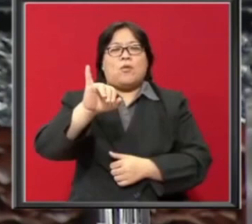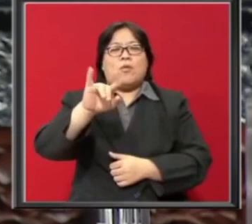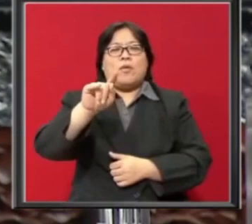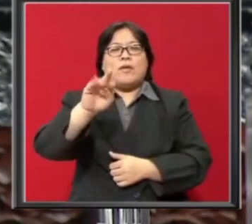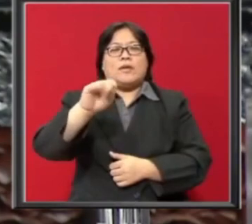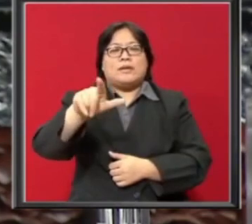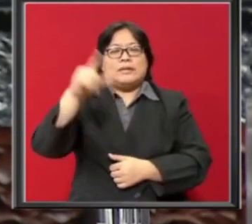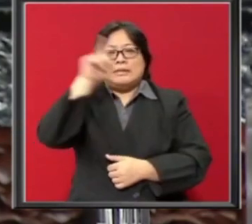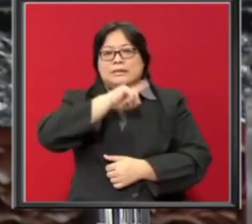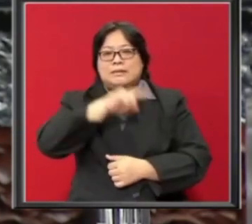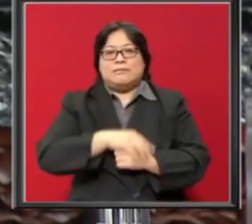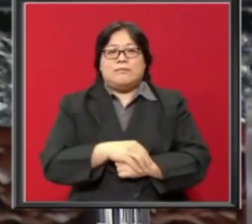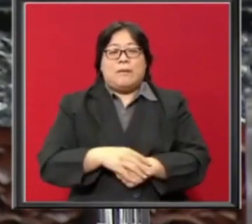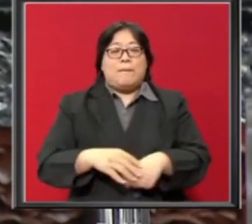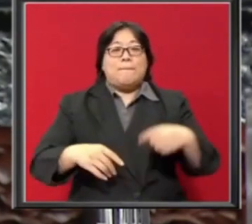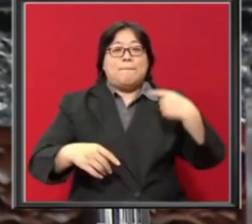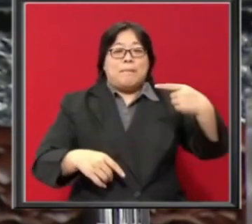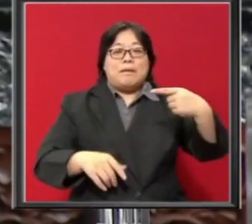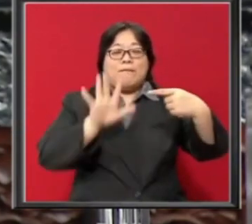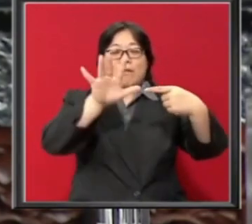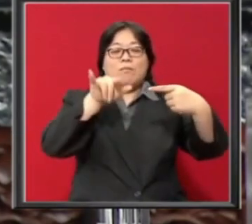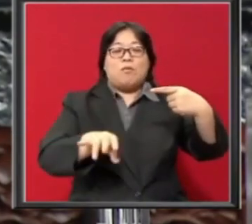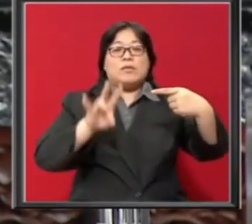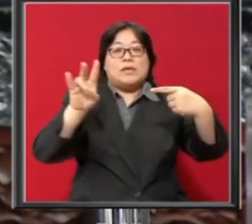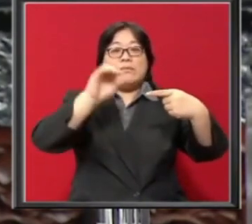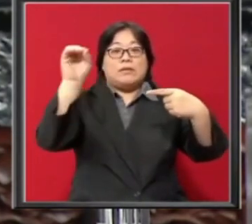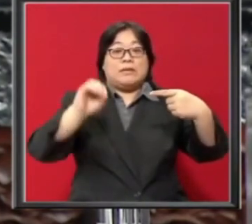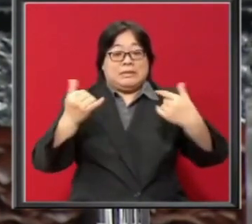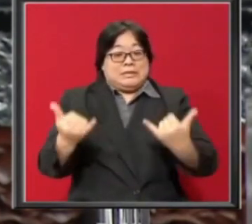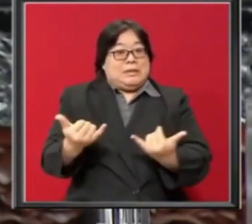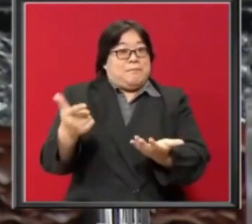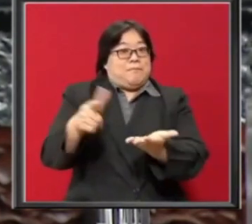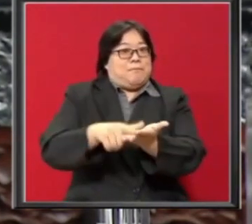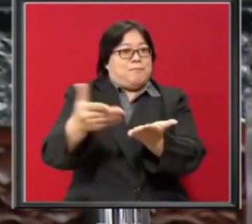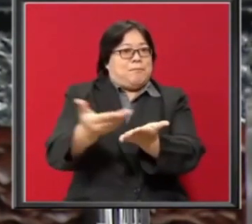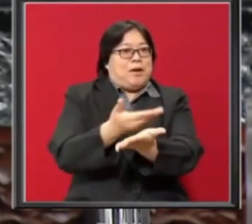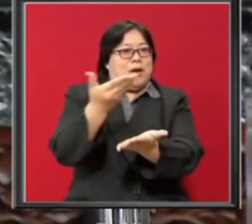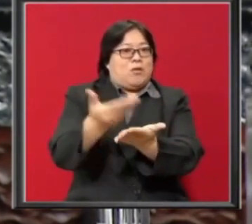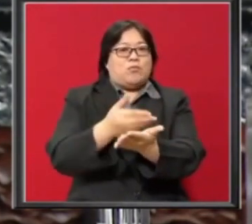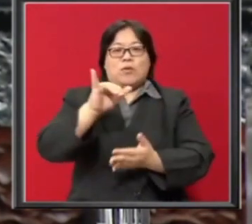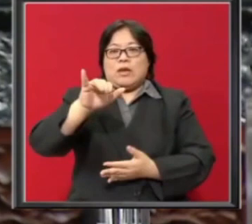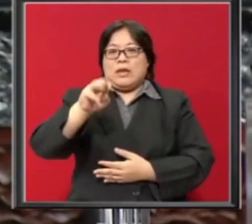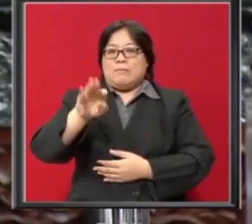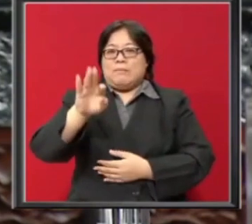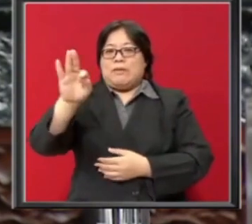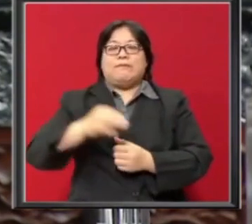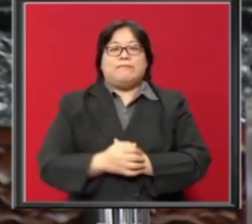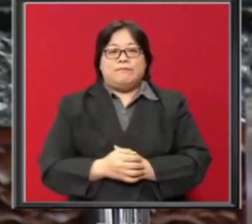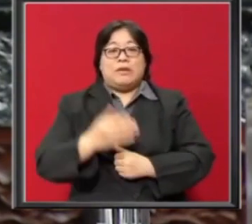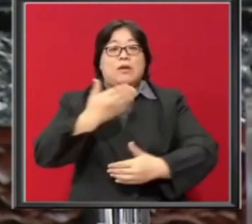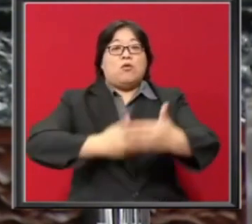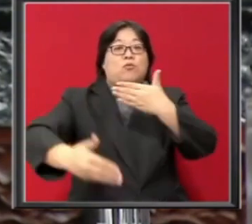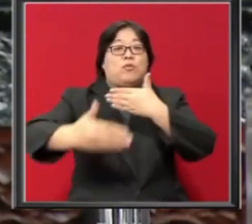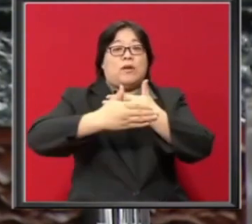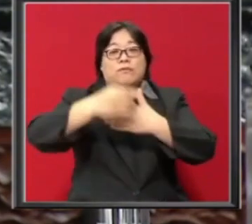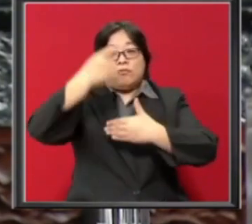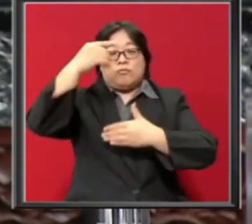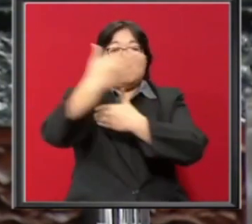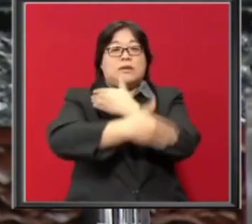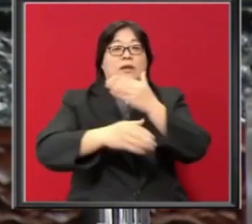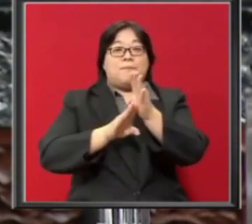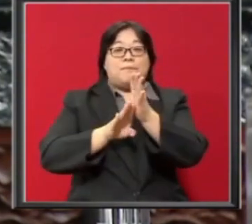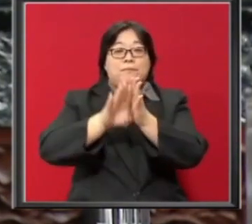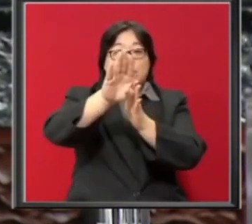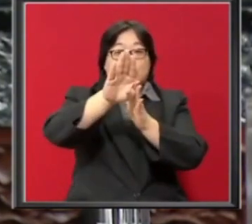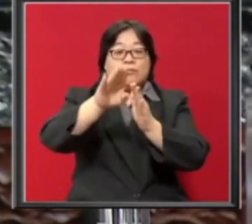yaitu minus five points Seven ini yang terbagus sekali laporan imev Rika Bridge bagi